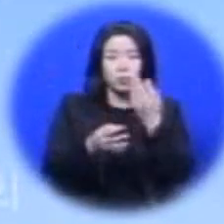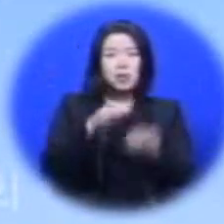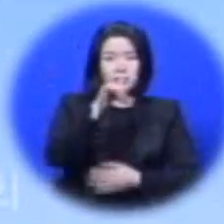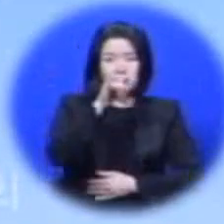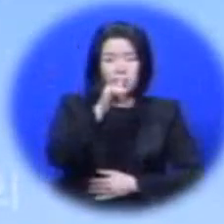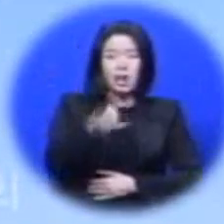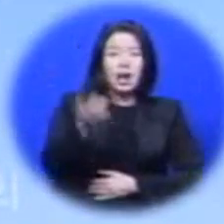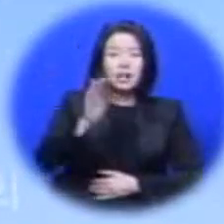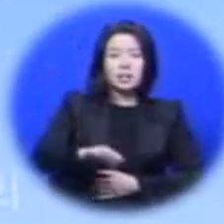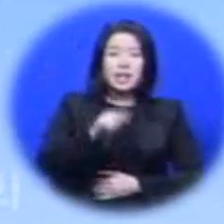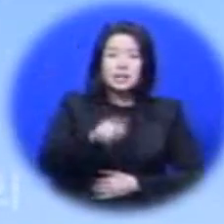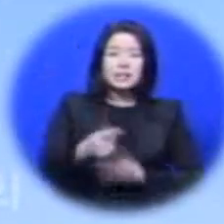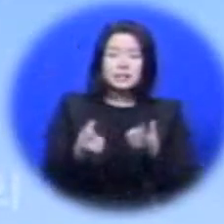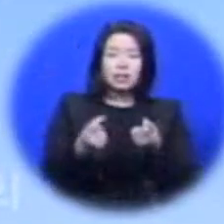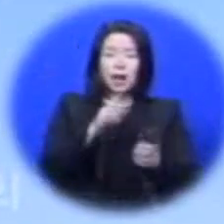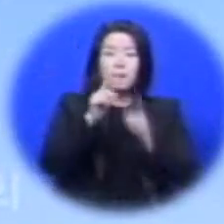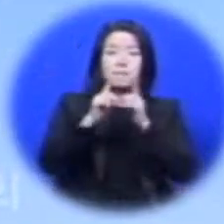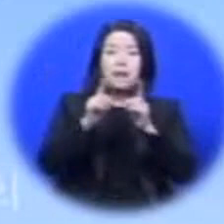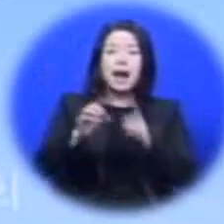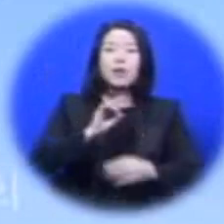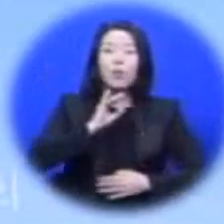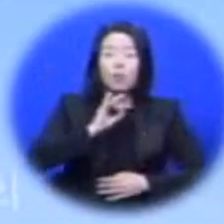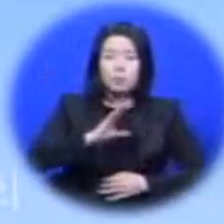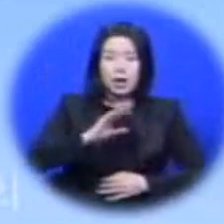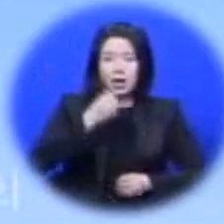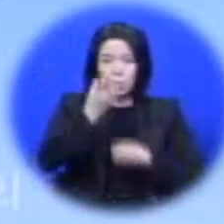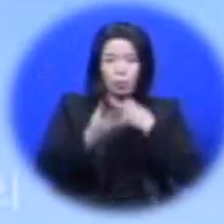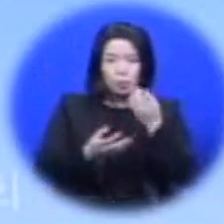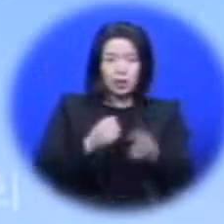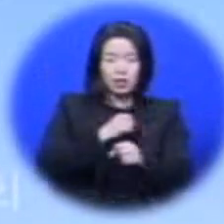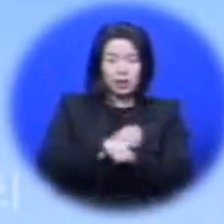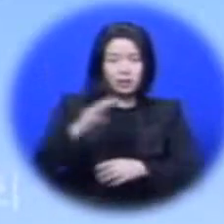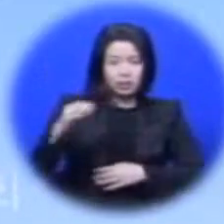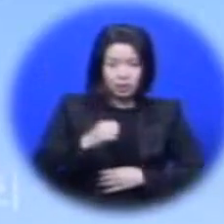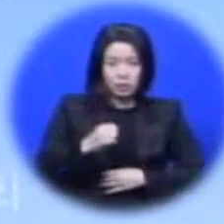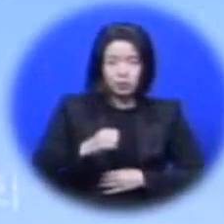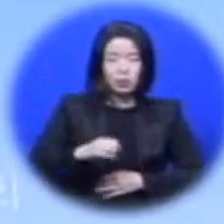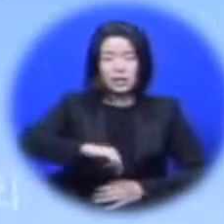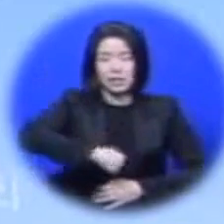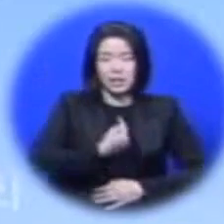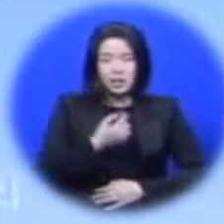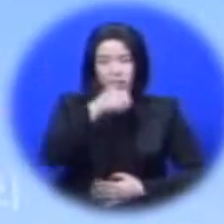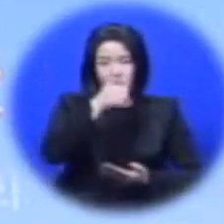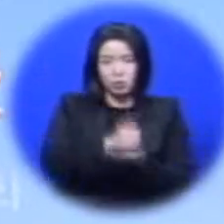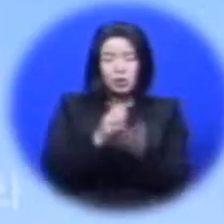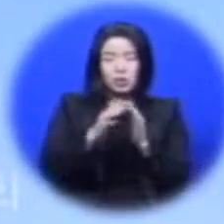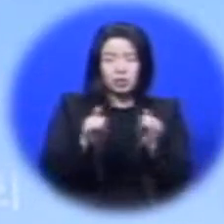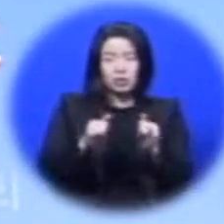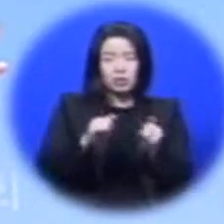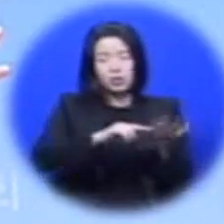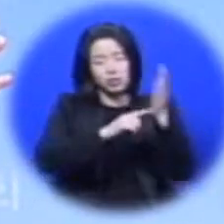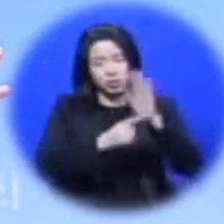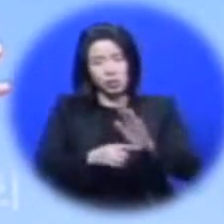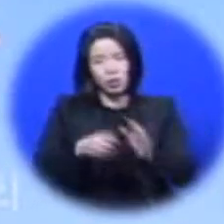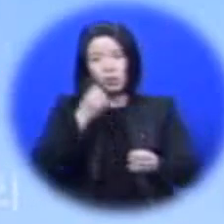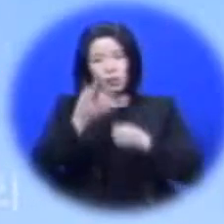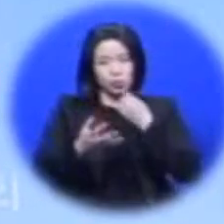그러나 그렇게 말로 고백하는 것 가지고 본인이 진짜 자기가 죄인인 것을 다 드러내고